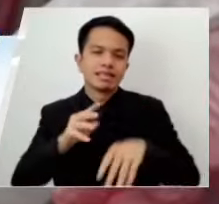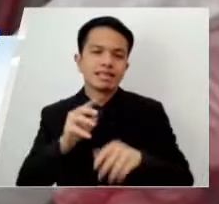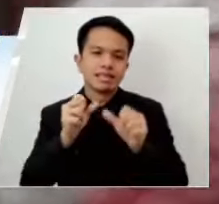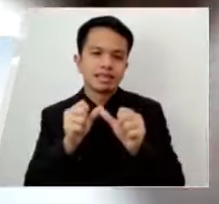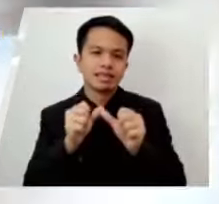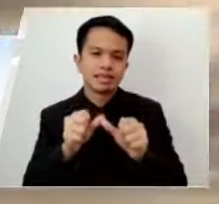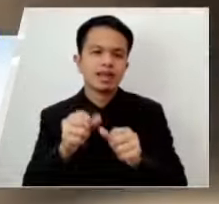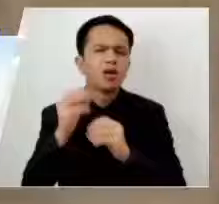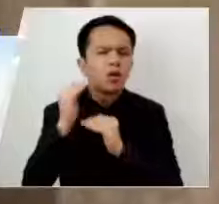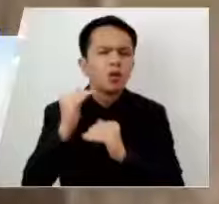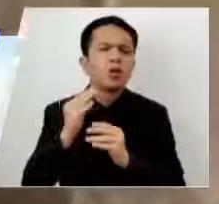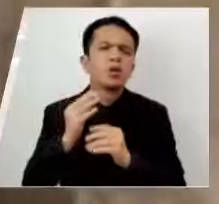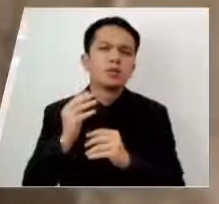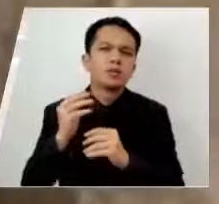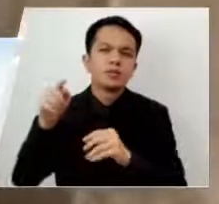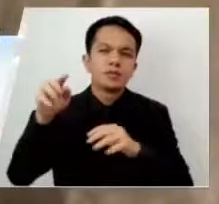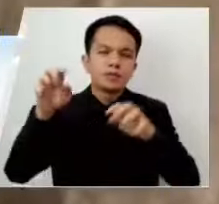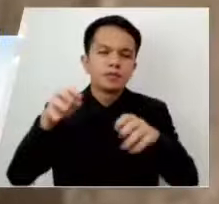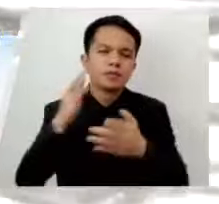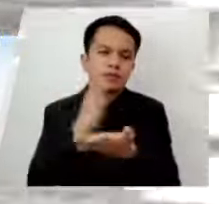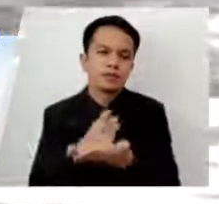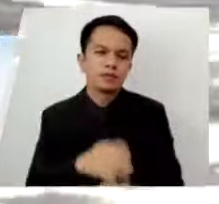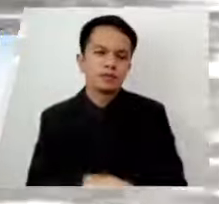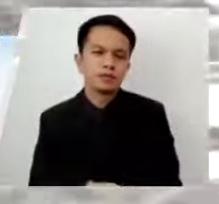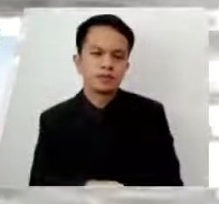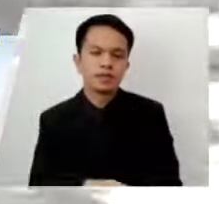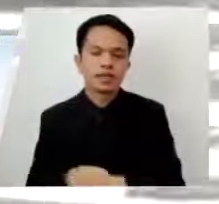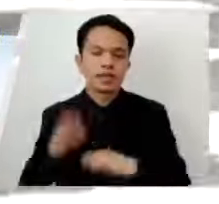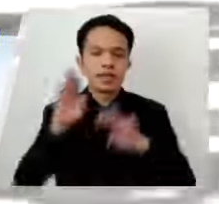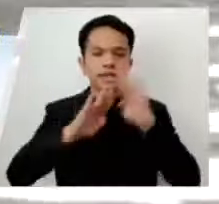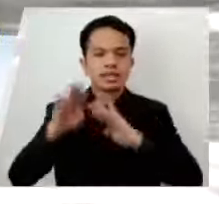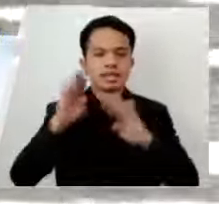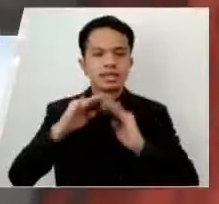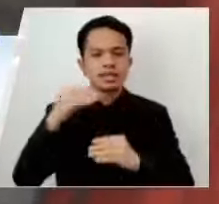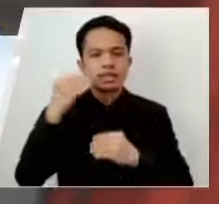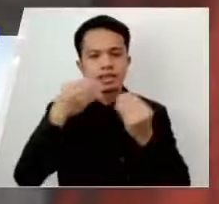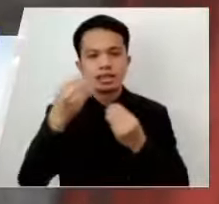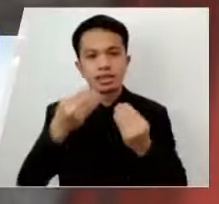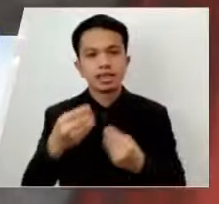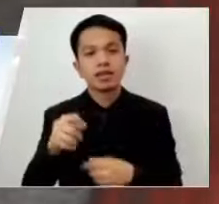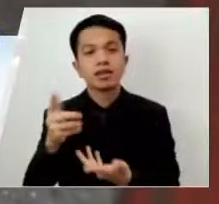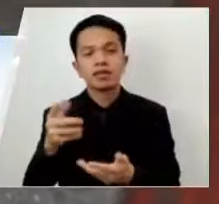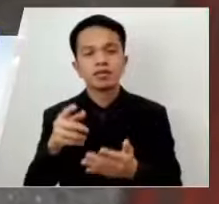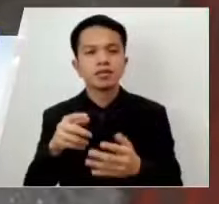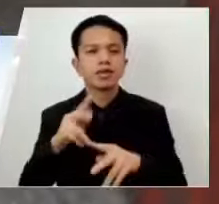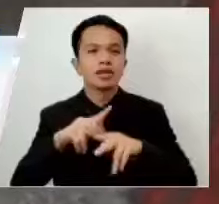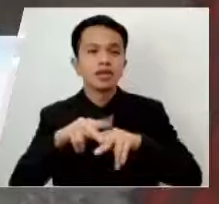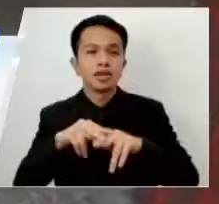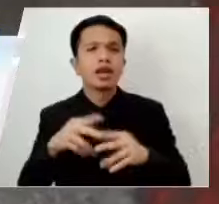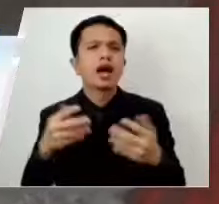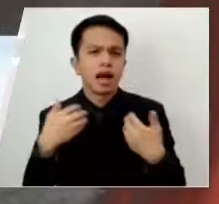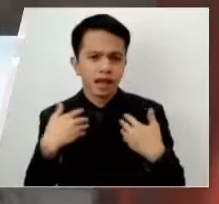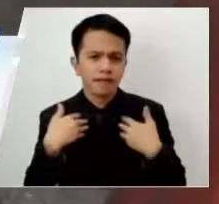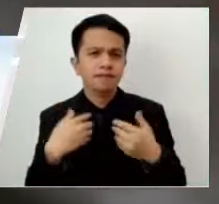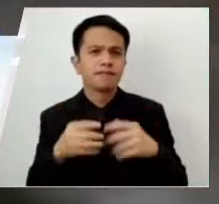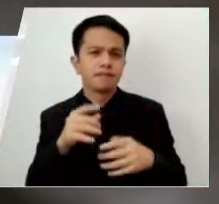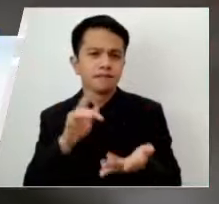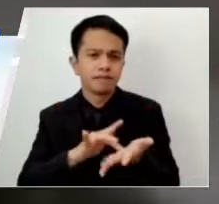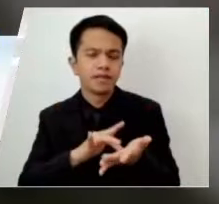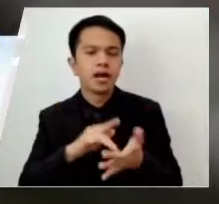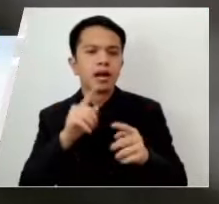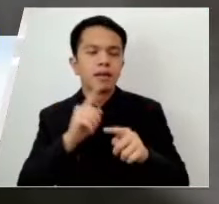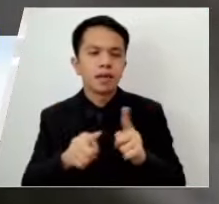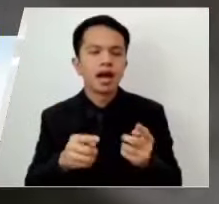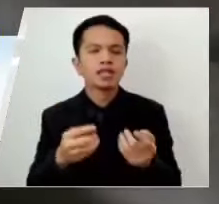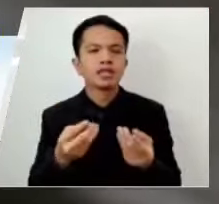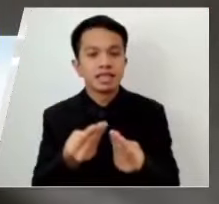para hindi na lalalim. Nagkalipungan na ang ilang residente sa Lingayen, Pangasinan. Bagamat may gamot, matagal daw itong maghilom dahil sa